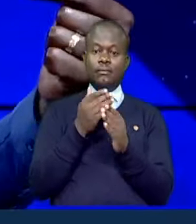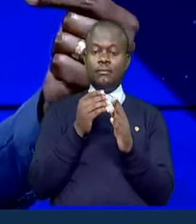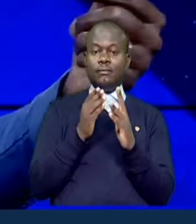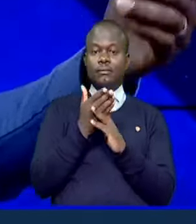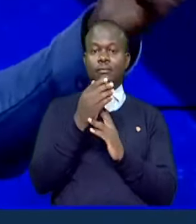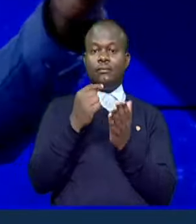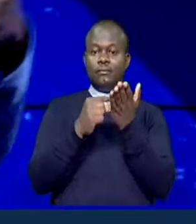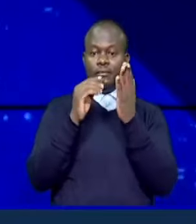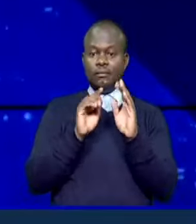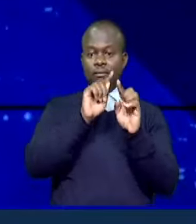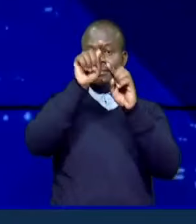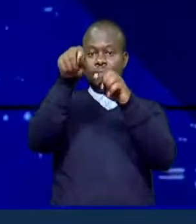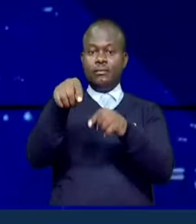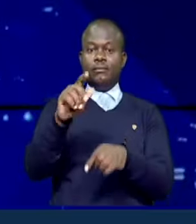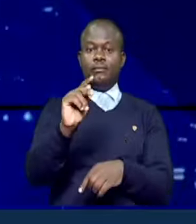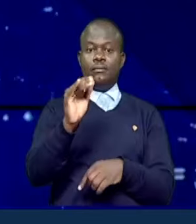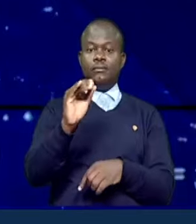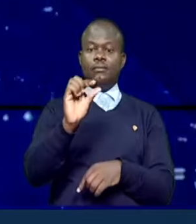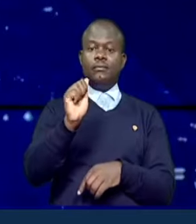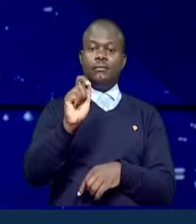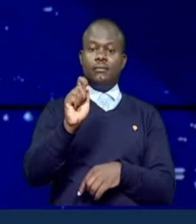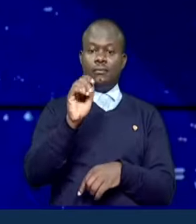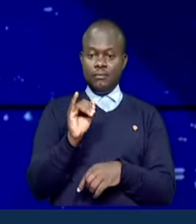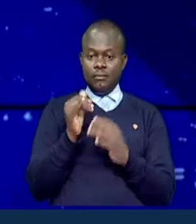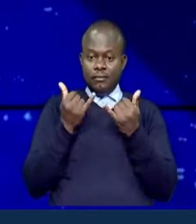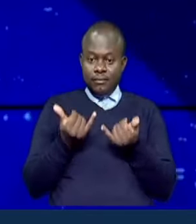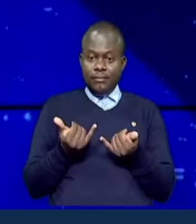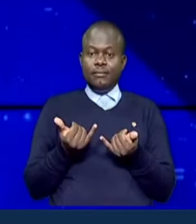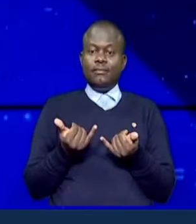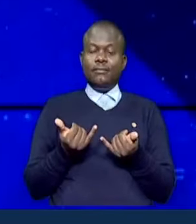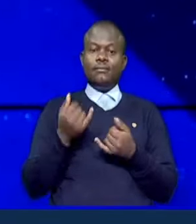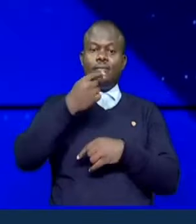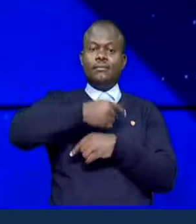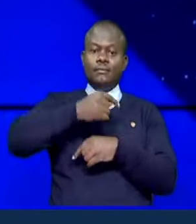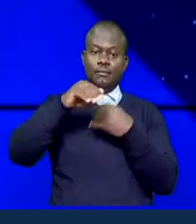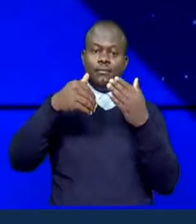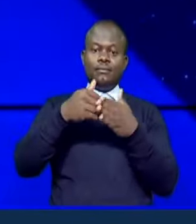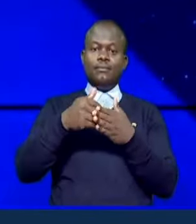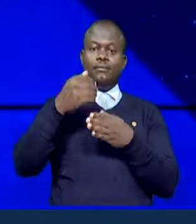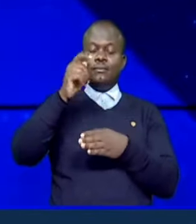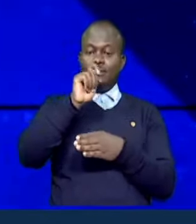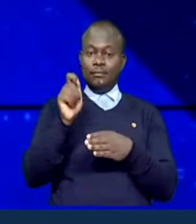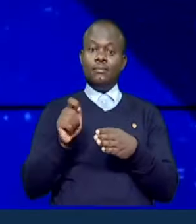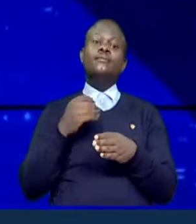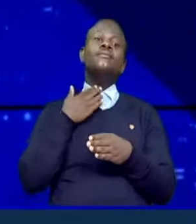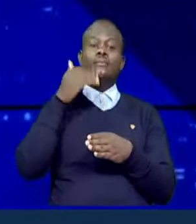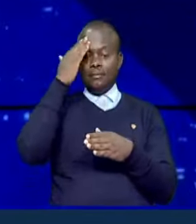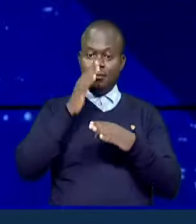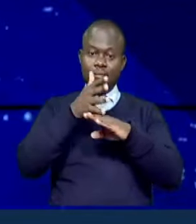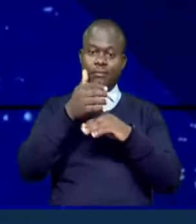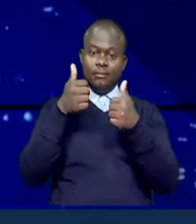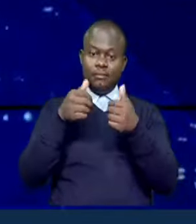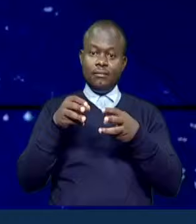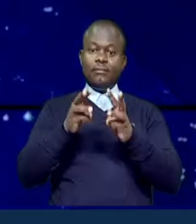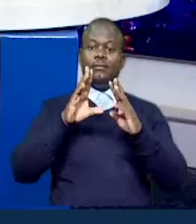bakanyura Uganda bakanyura za Gikagati noneho uyu munsi n'umutanzania washakaga kugira ngo yambuke neza mu